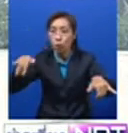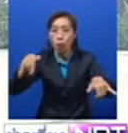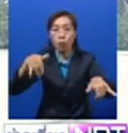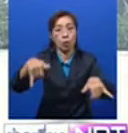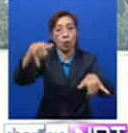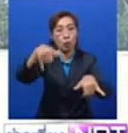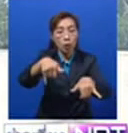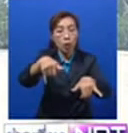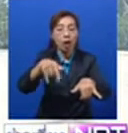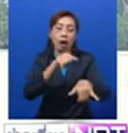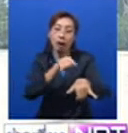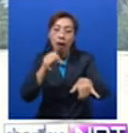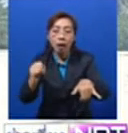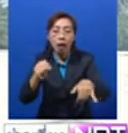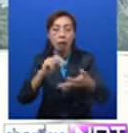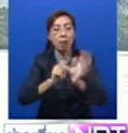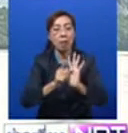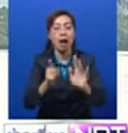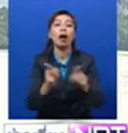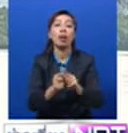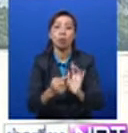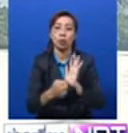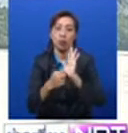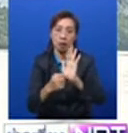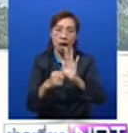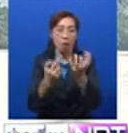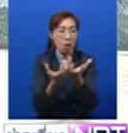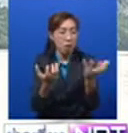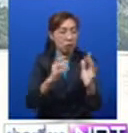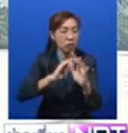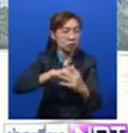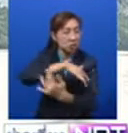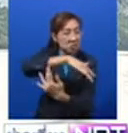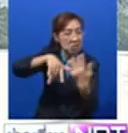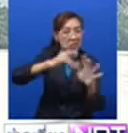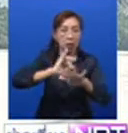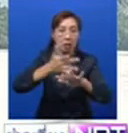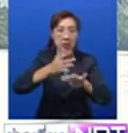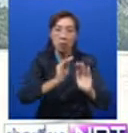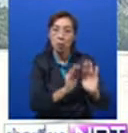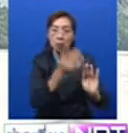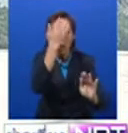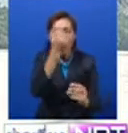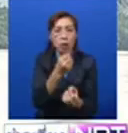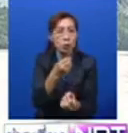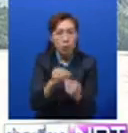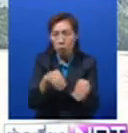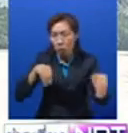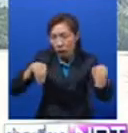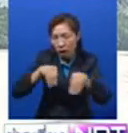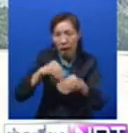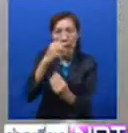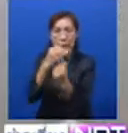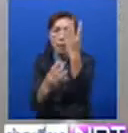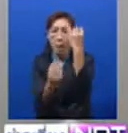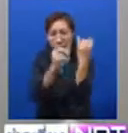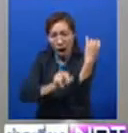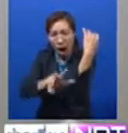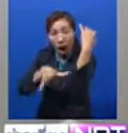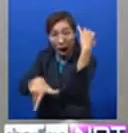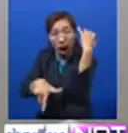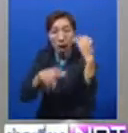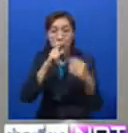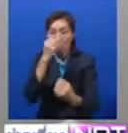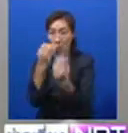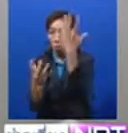าเป็นสัตว์ที่แสดงถึงความอุดมสมบูรณ์เพราะว่าอยู่บริเวณป่าชายเลนถ้าเกิดว่ามีความอุดมสมบูรณ์มากสัตว์เหล่านี้ทั้งปูด